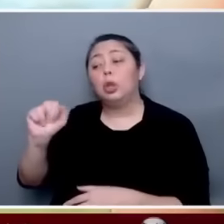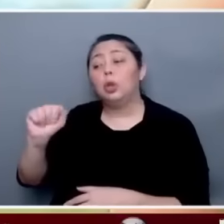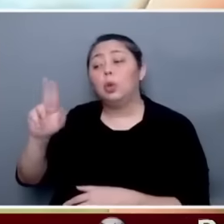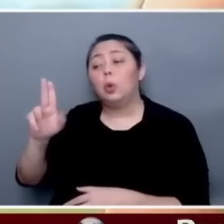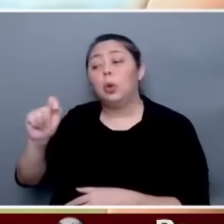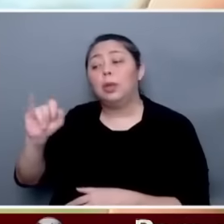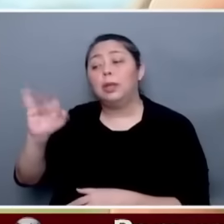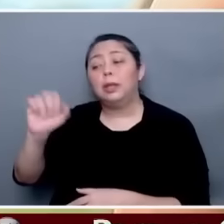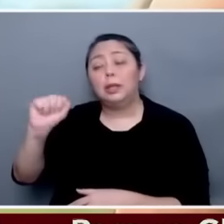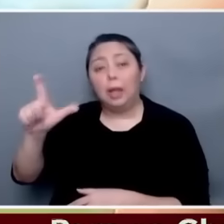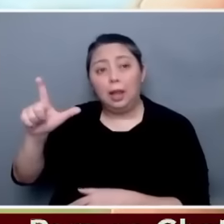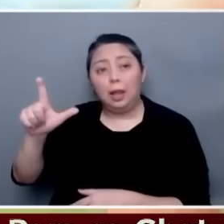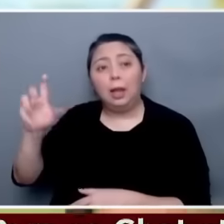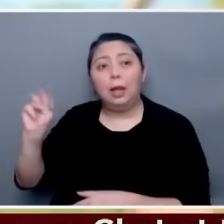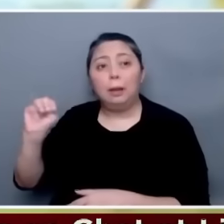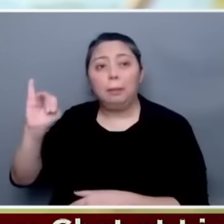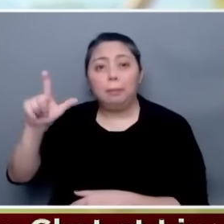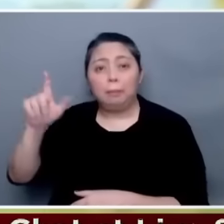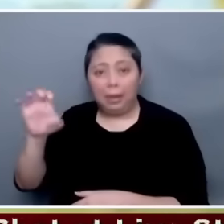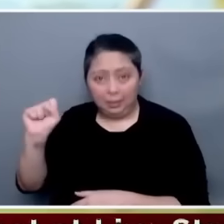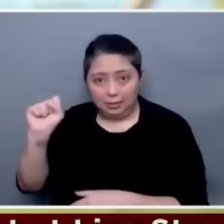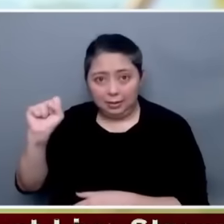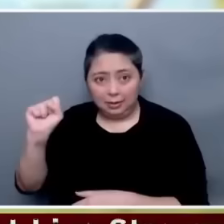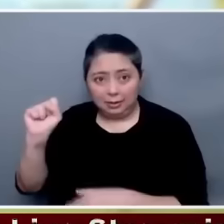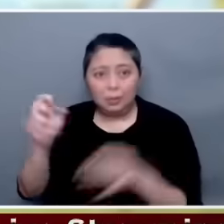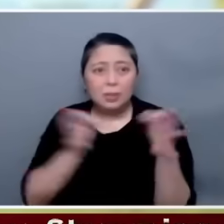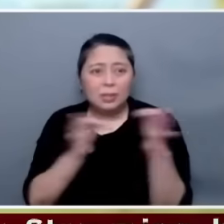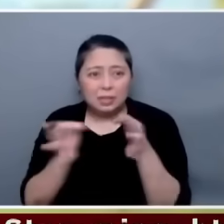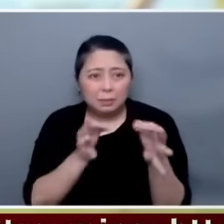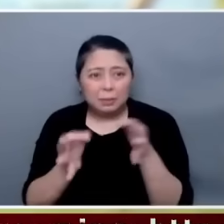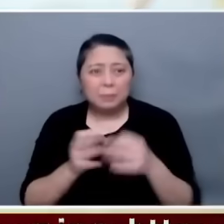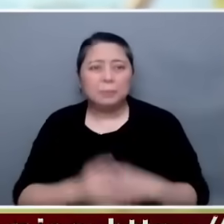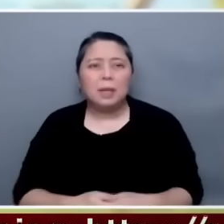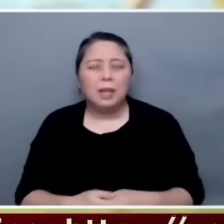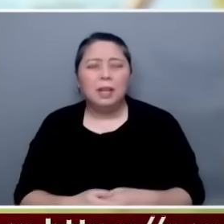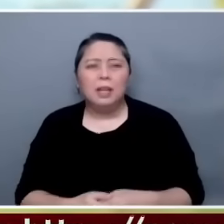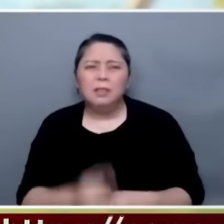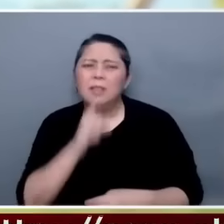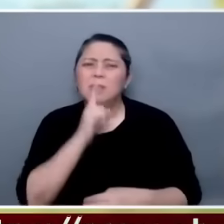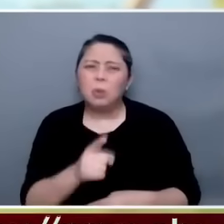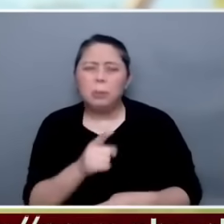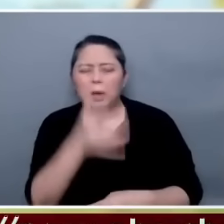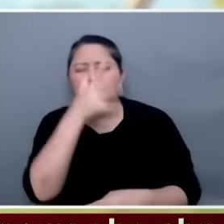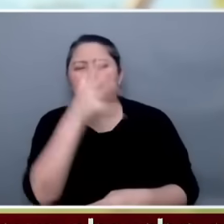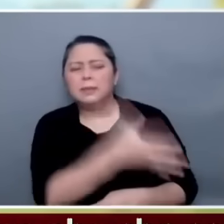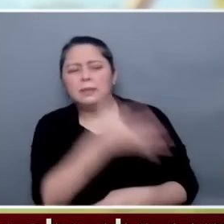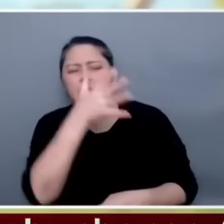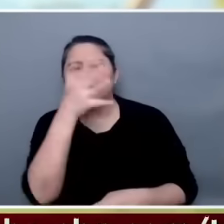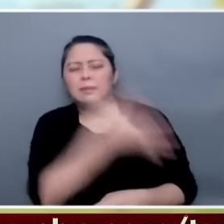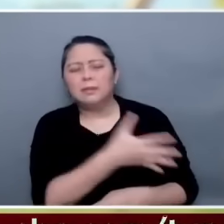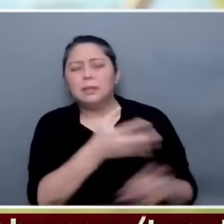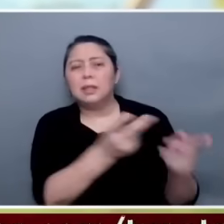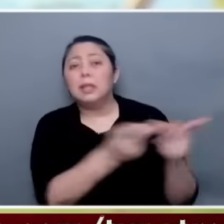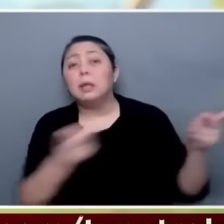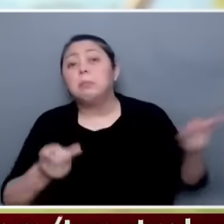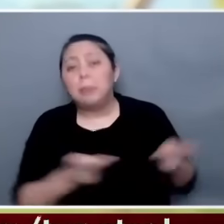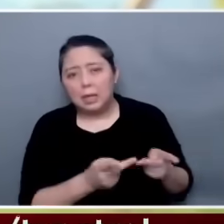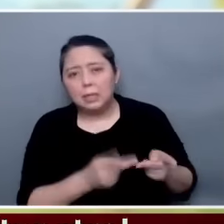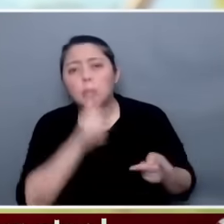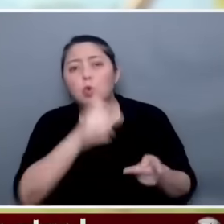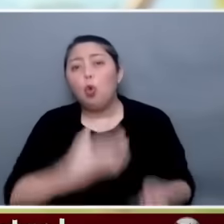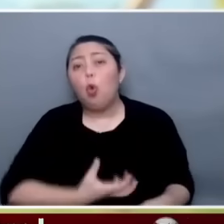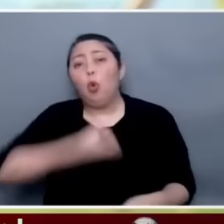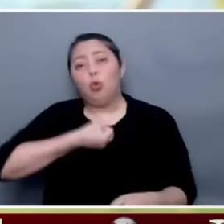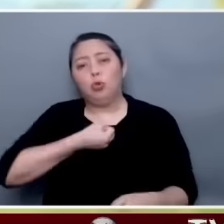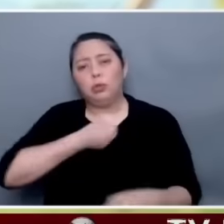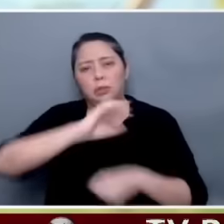parang napapabayaan natin, no? Itong mga lugar na atin at dahil takot tayo o kaya dahil ayaw natin ng gulo, hindi na